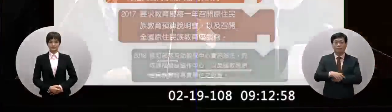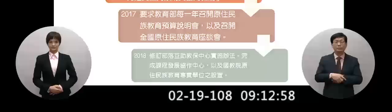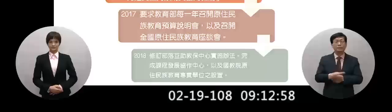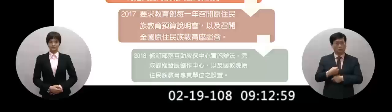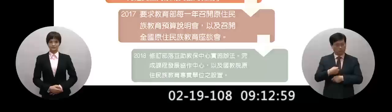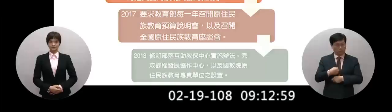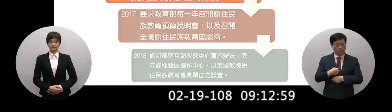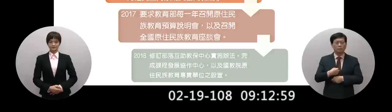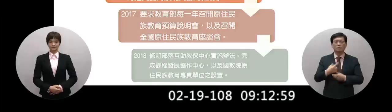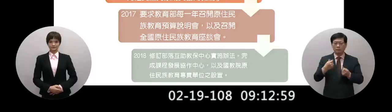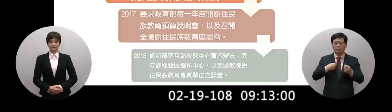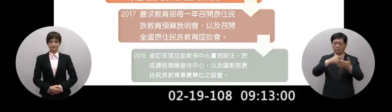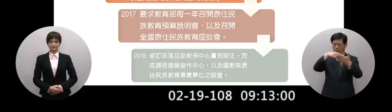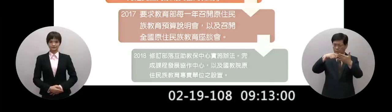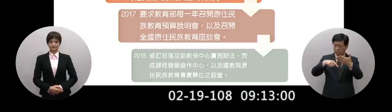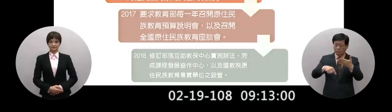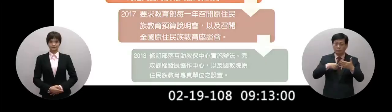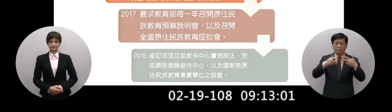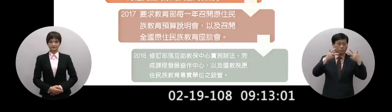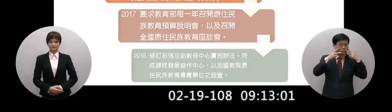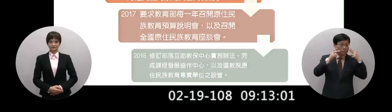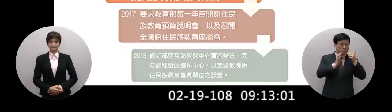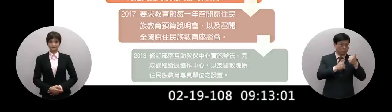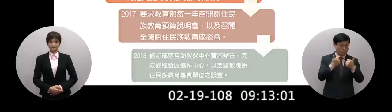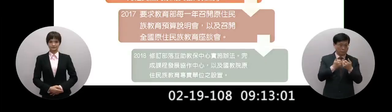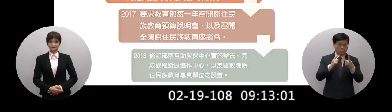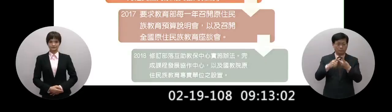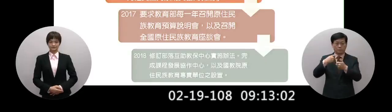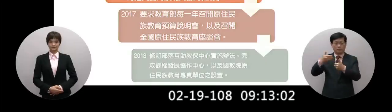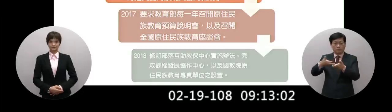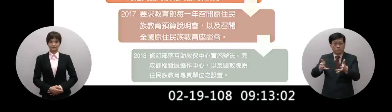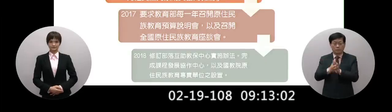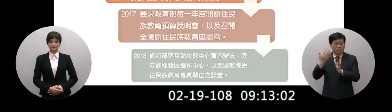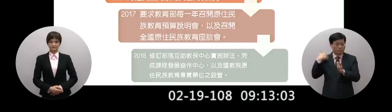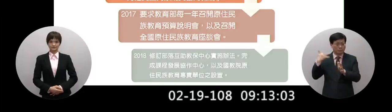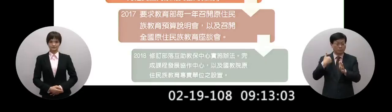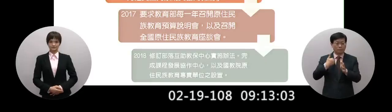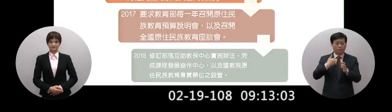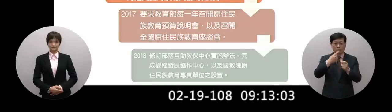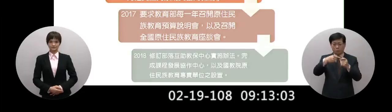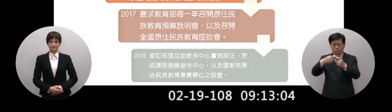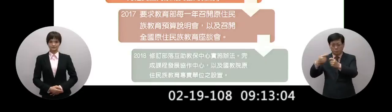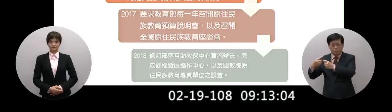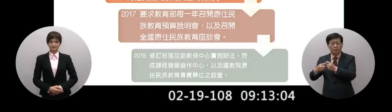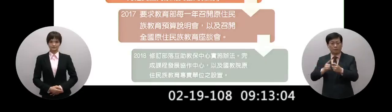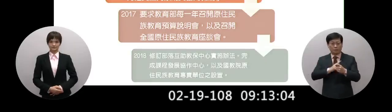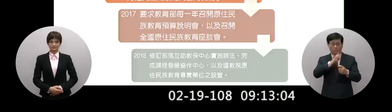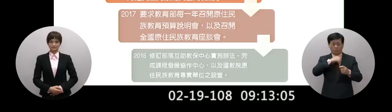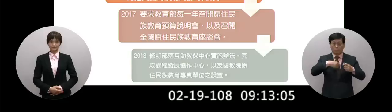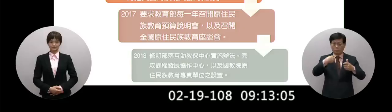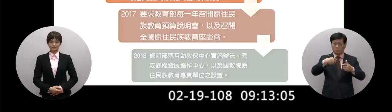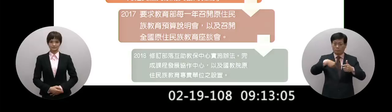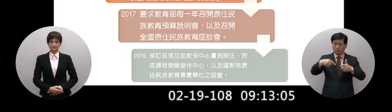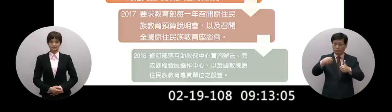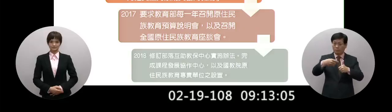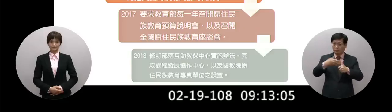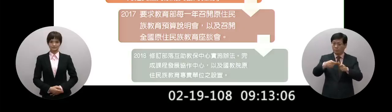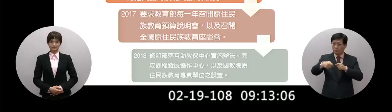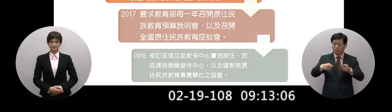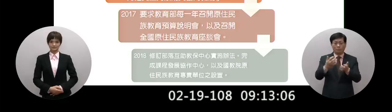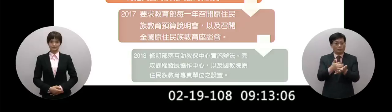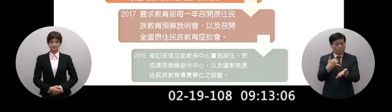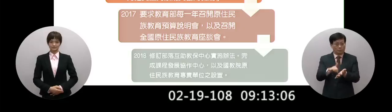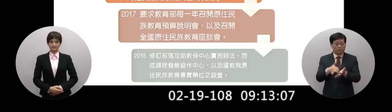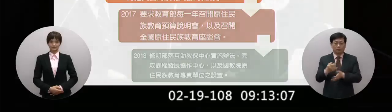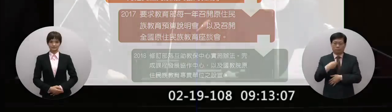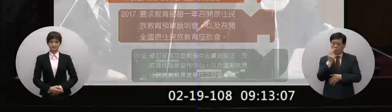本席盘点了原民会跟教育部历年来原住民族教育的计划还有预算，